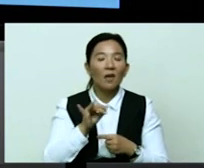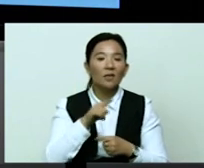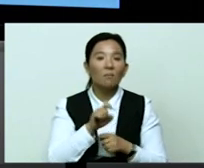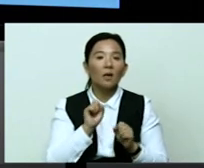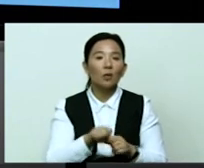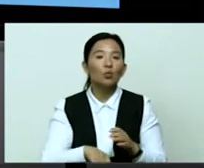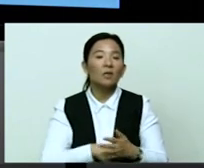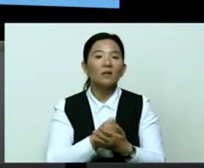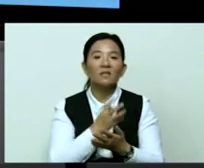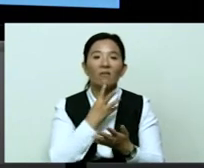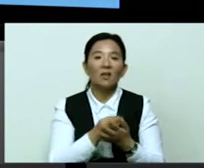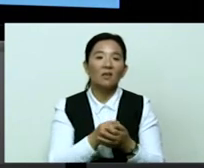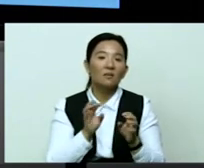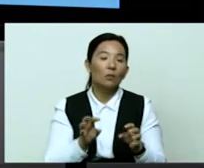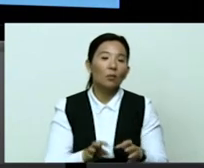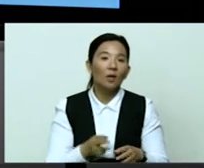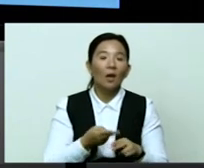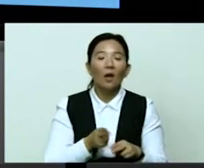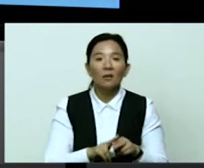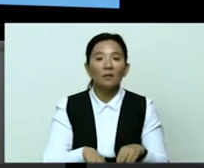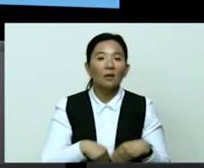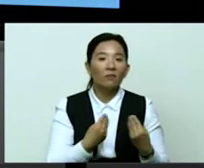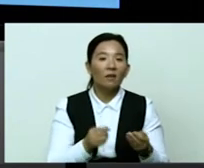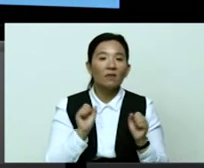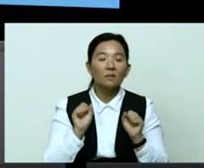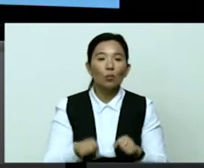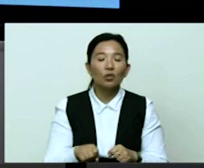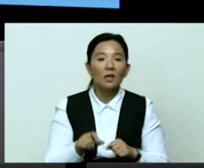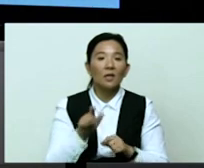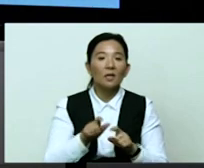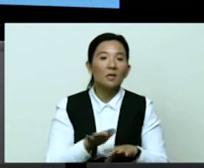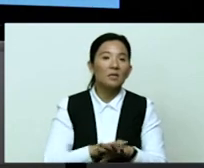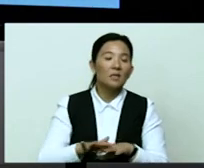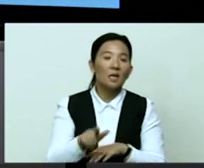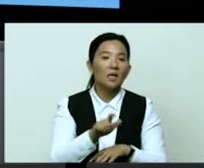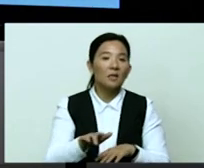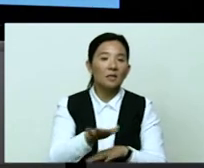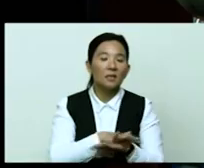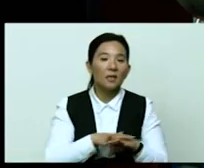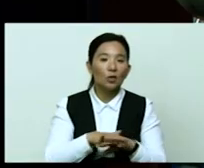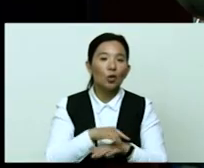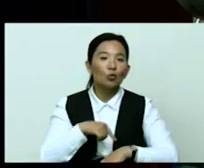могли устанавливать свои пошлины. Это давало возможность населению